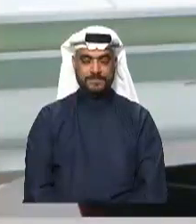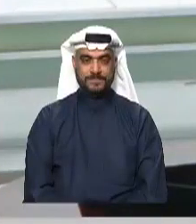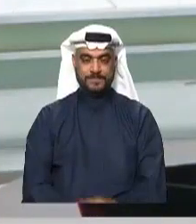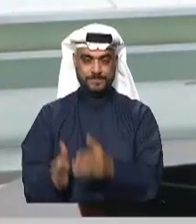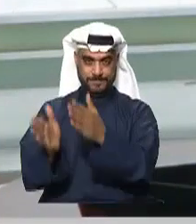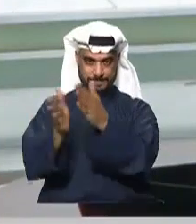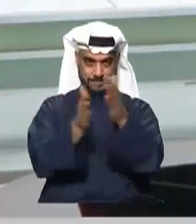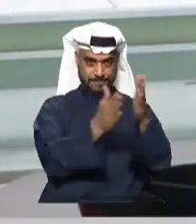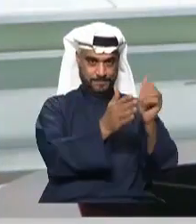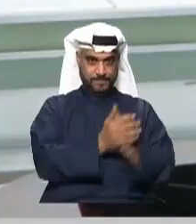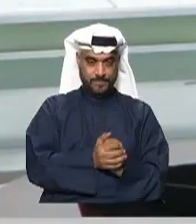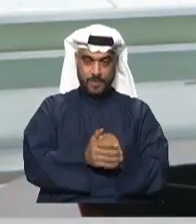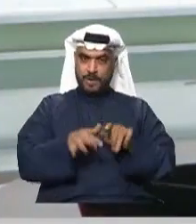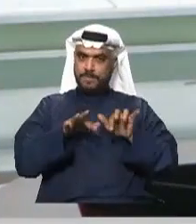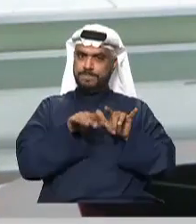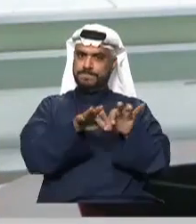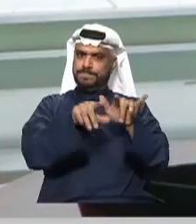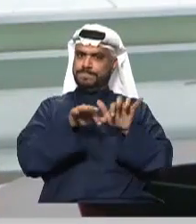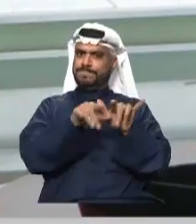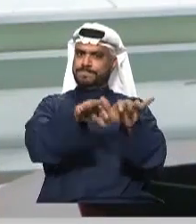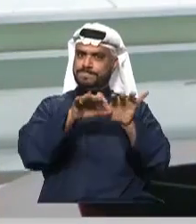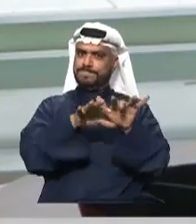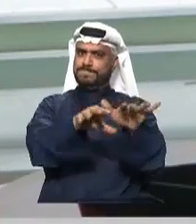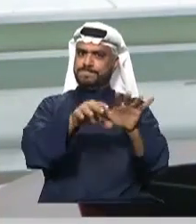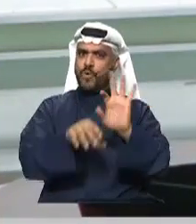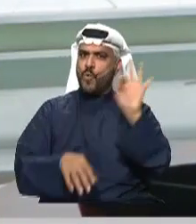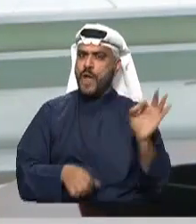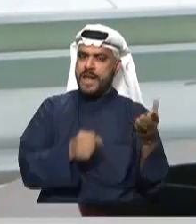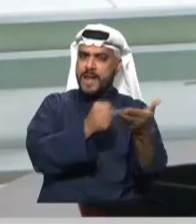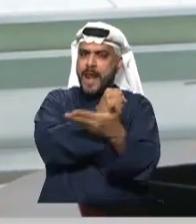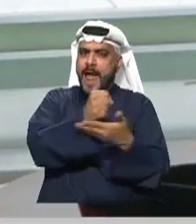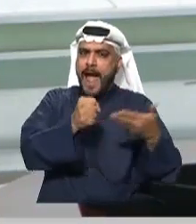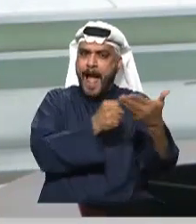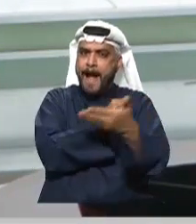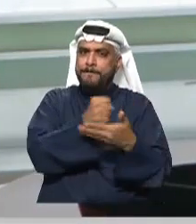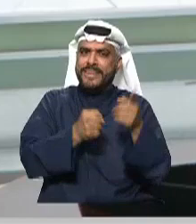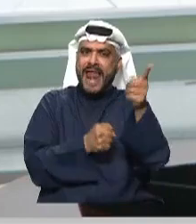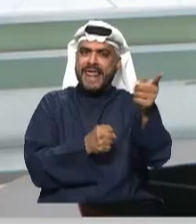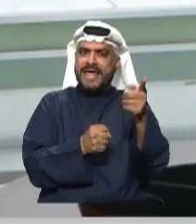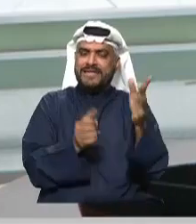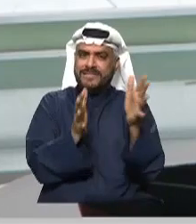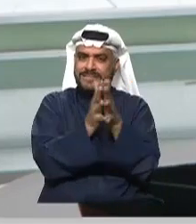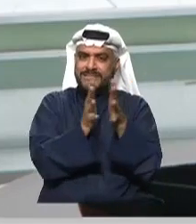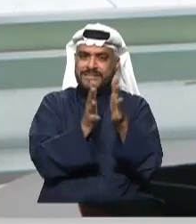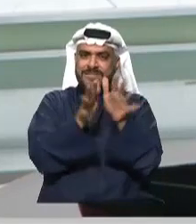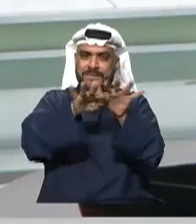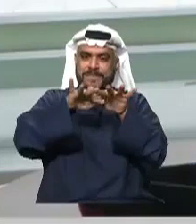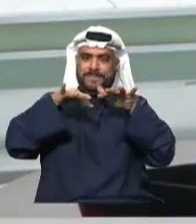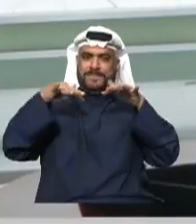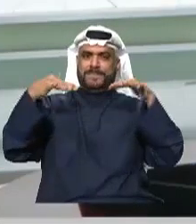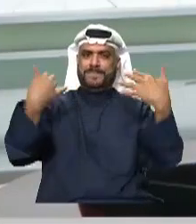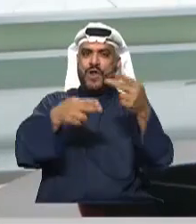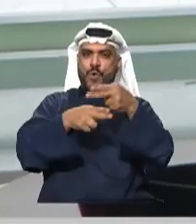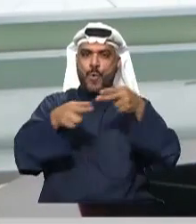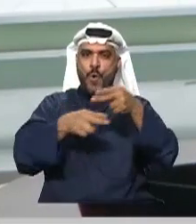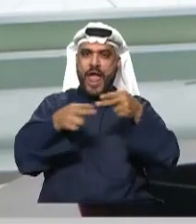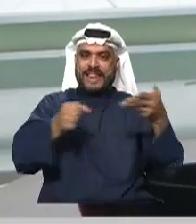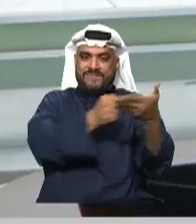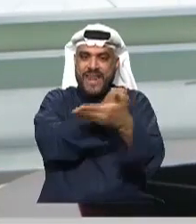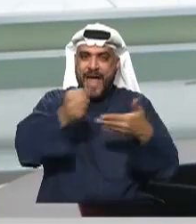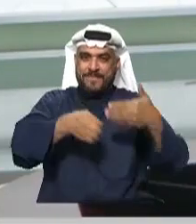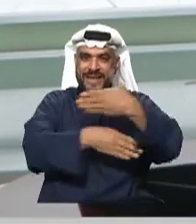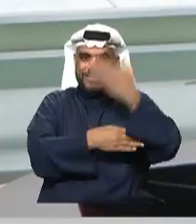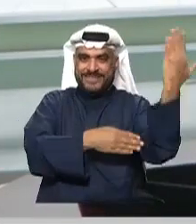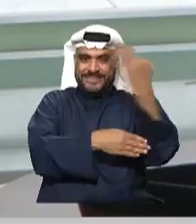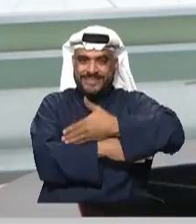تتوافد الجماهير الكويتيه والخليجيه على منفذ العبد للحضور منافسات بطوله كاس الخليج خليجي 25